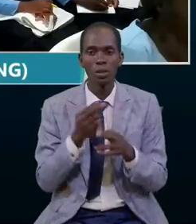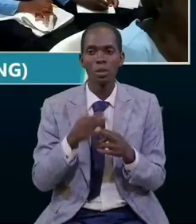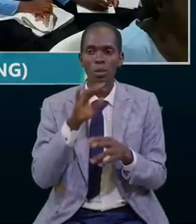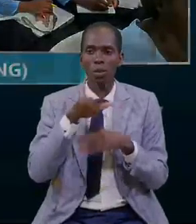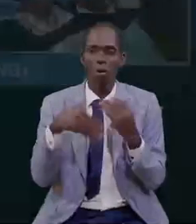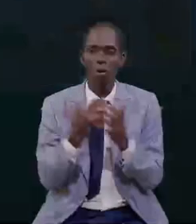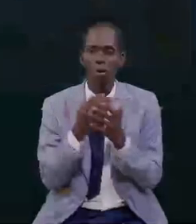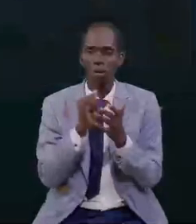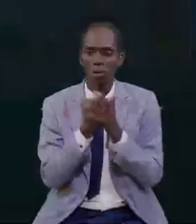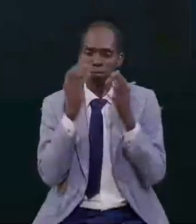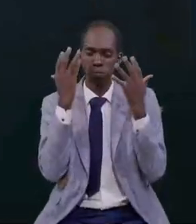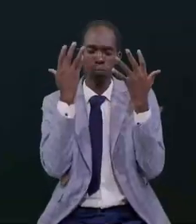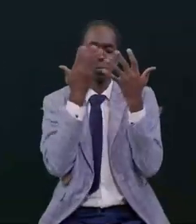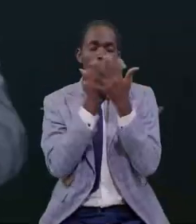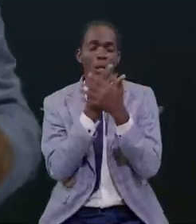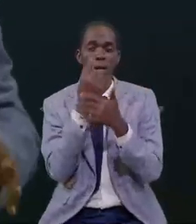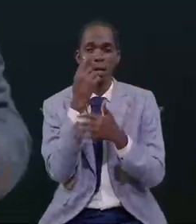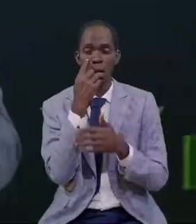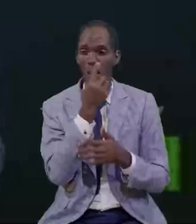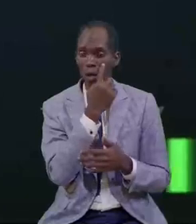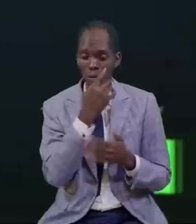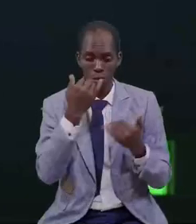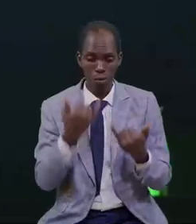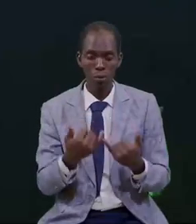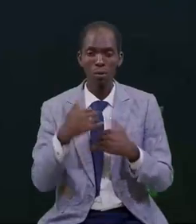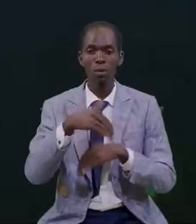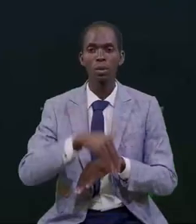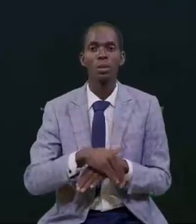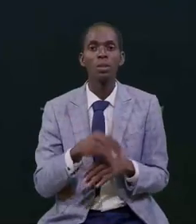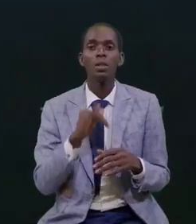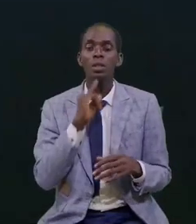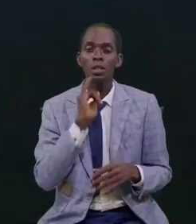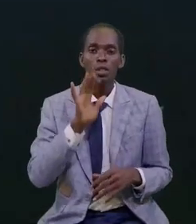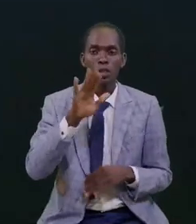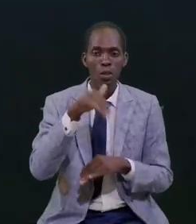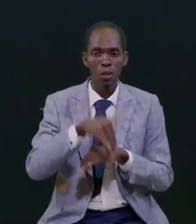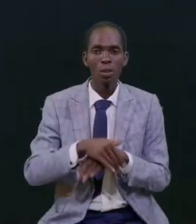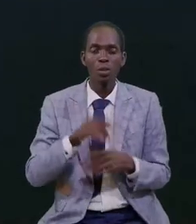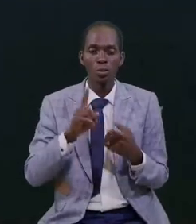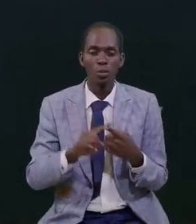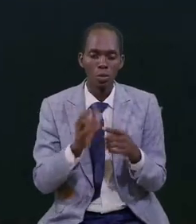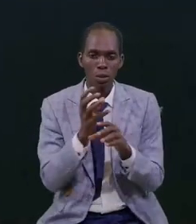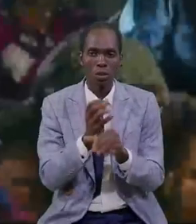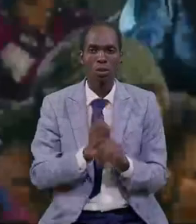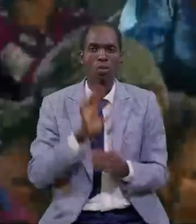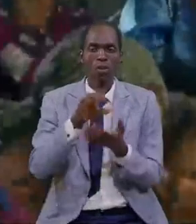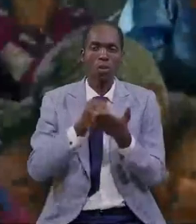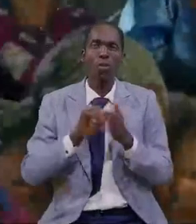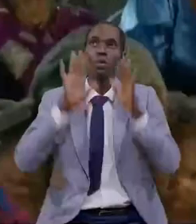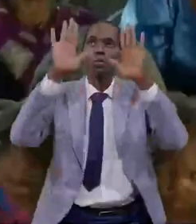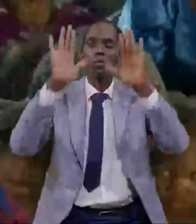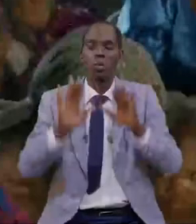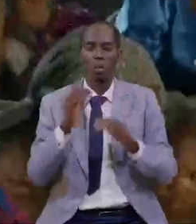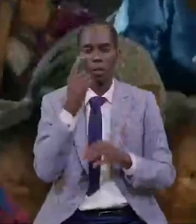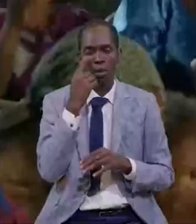affaiblis et ses yeux aveugles ce soir c'est la soirée où tu recevras ta ta